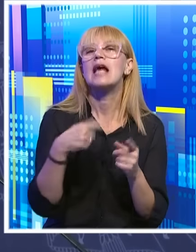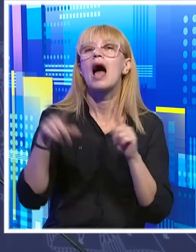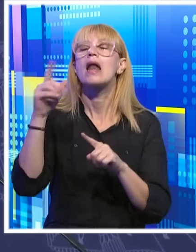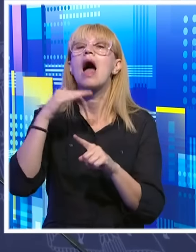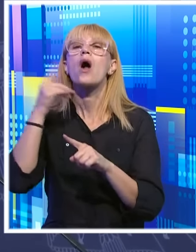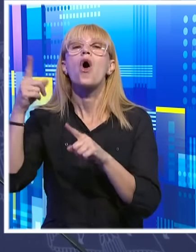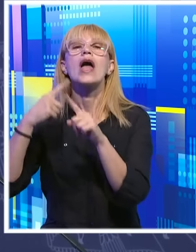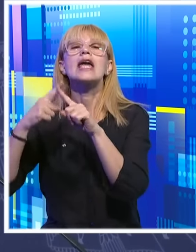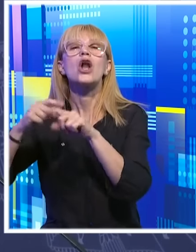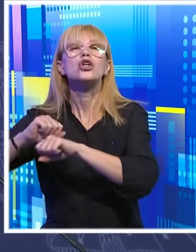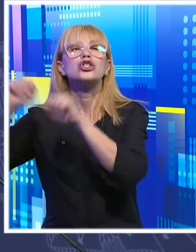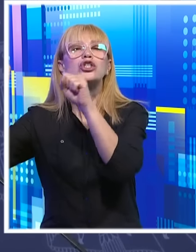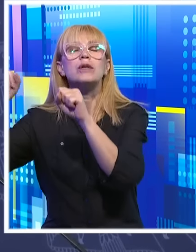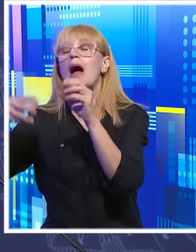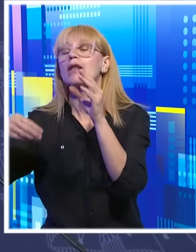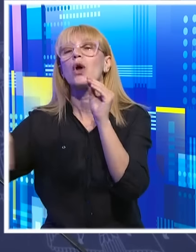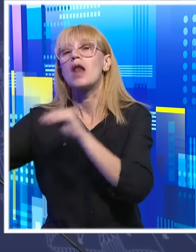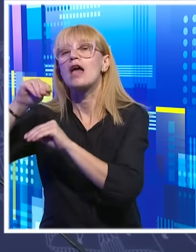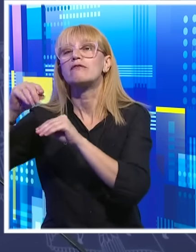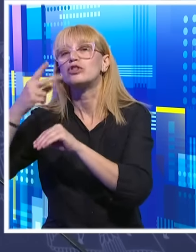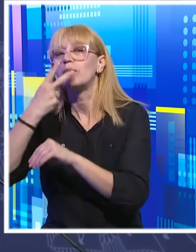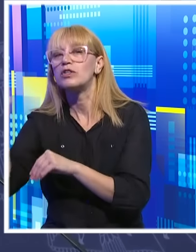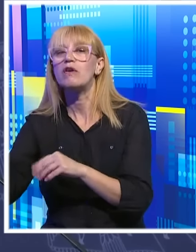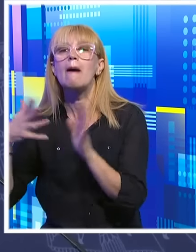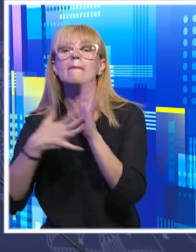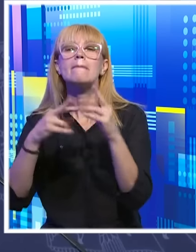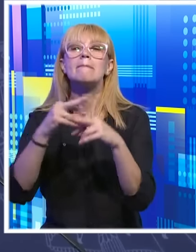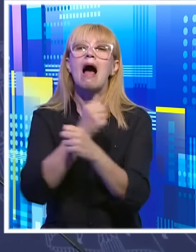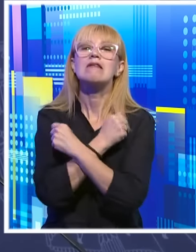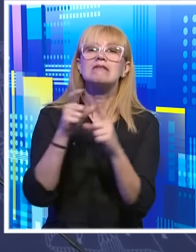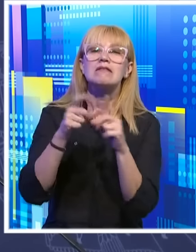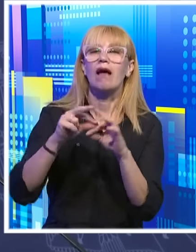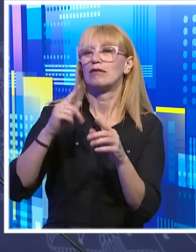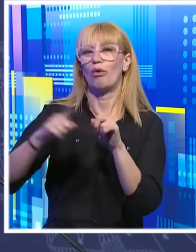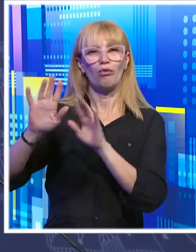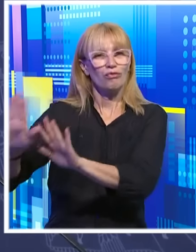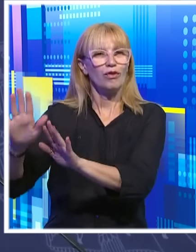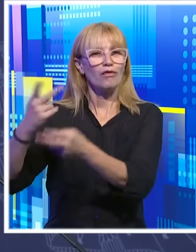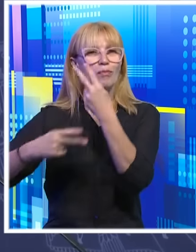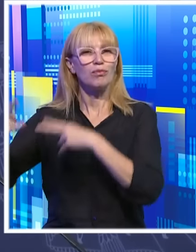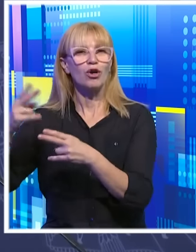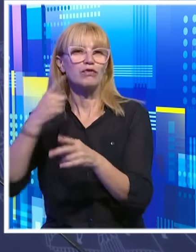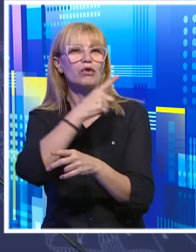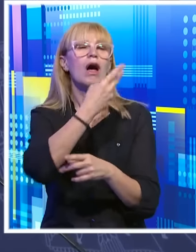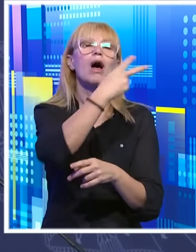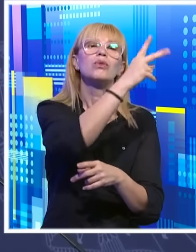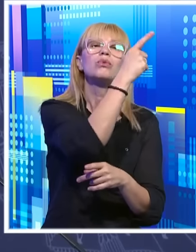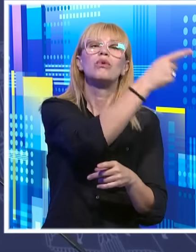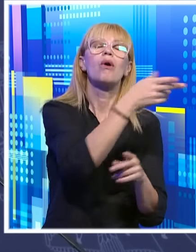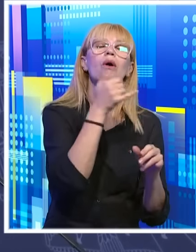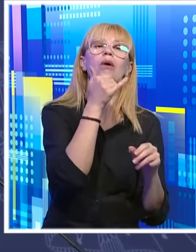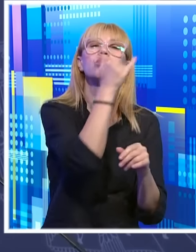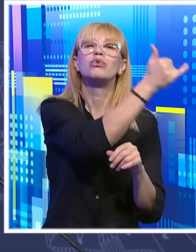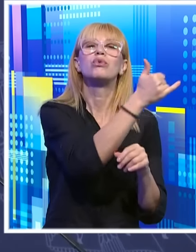najviše, kako oni kažu, Mazdi, mi bismo rekli Mazdi. Kada odete u Nagoju i okolinu Nagoje,